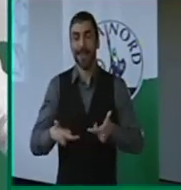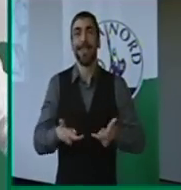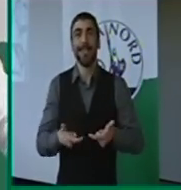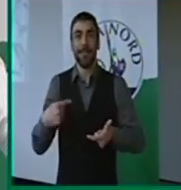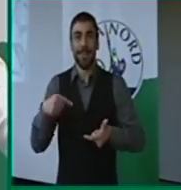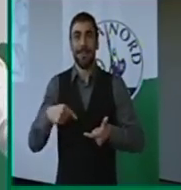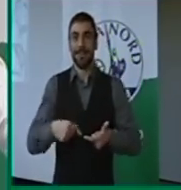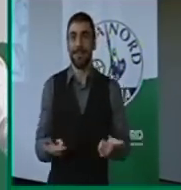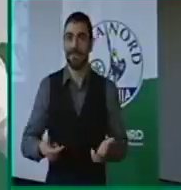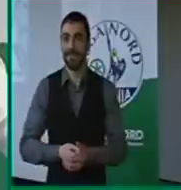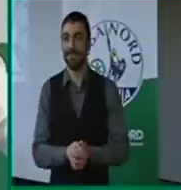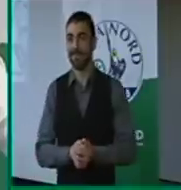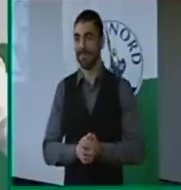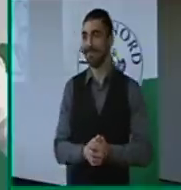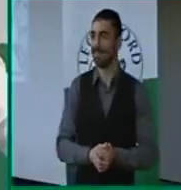essere